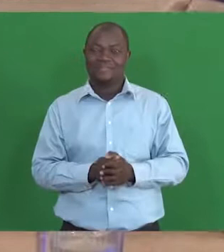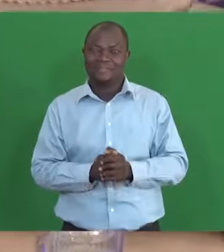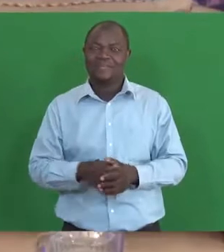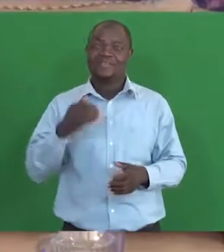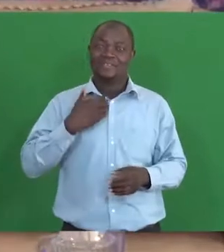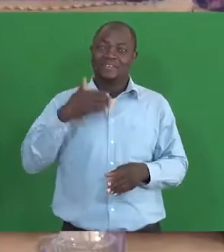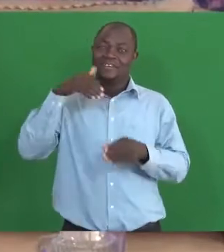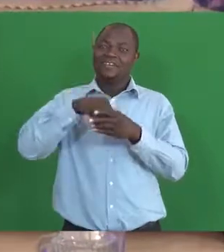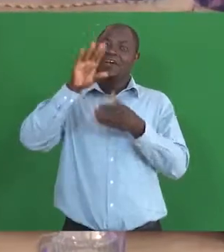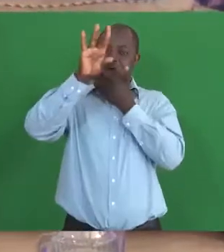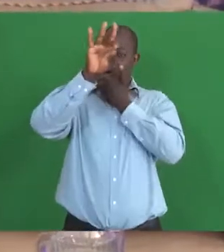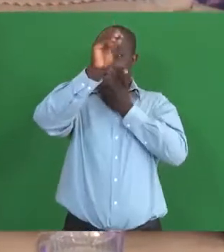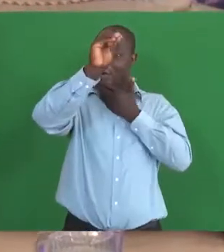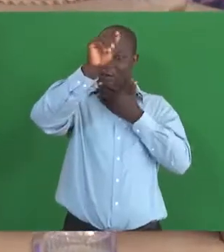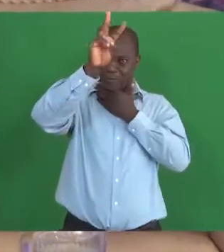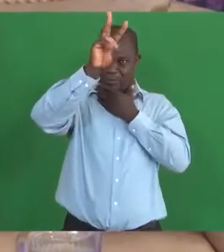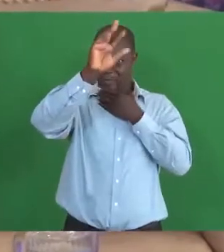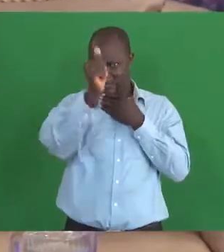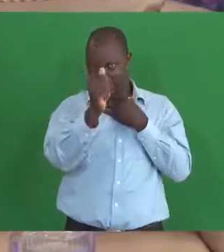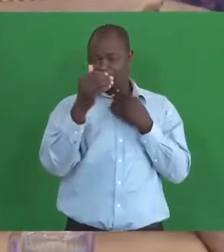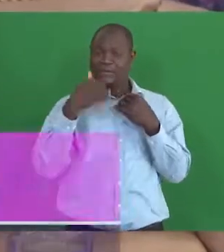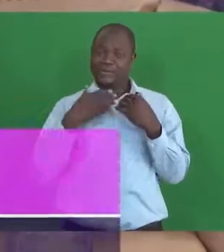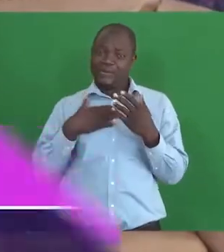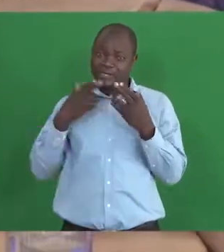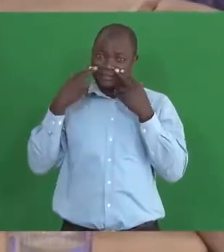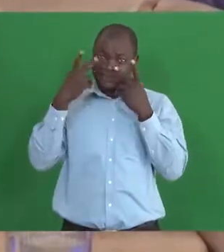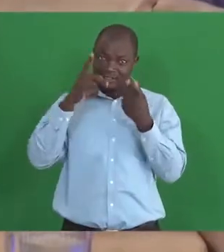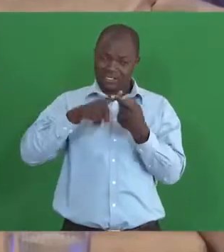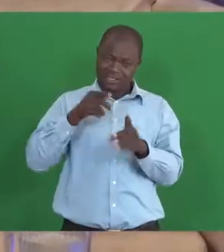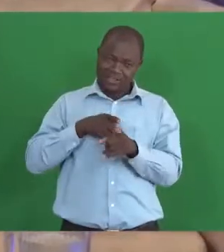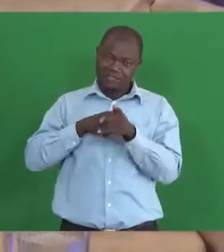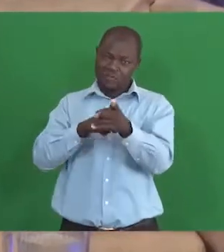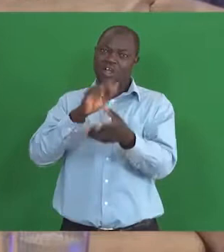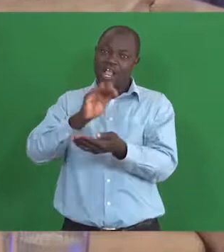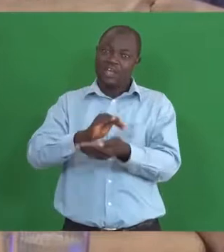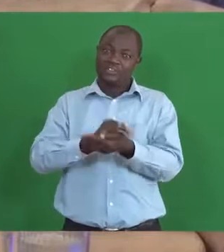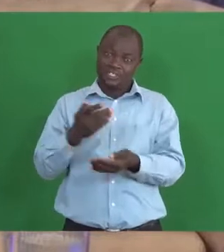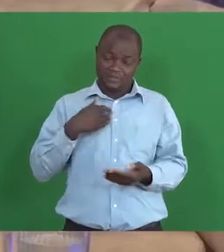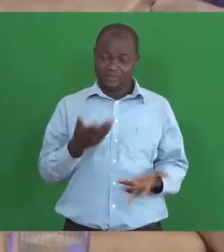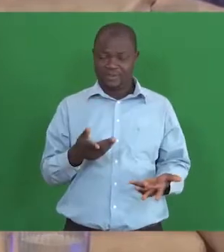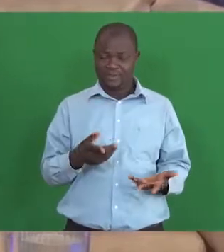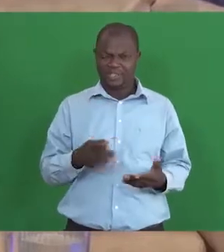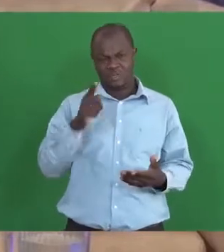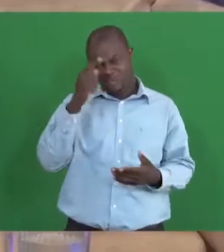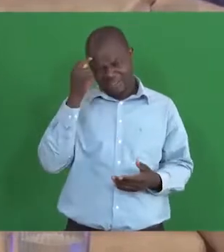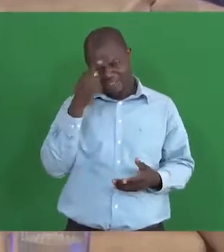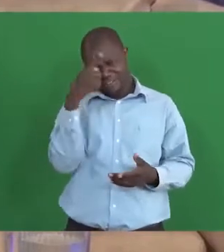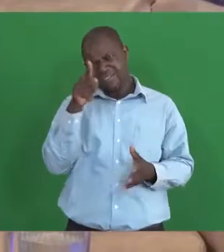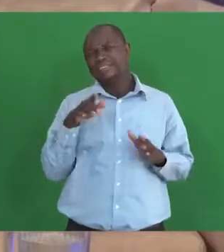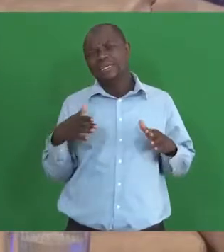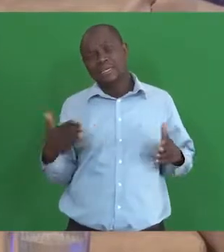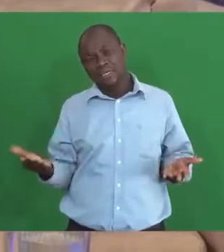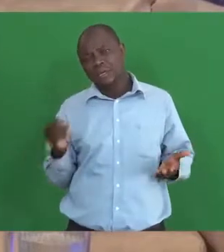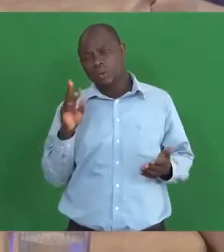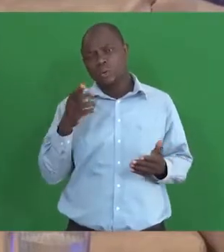Tikati tiri kuno kukotwa kumudzi patiri kutarira tsika dzedu nemagariro. Ndizvozvo here kana